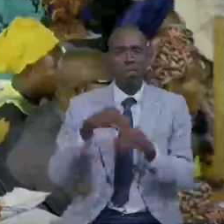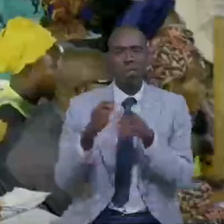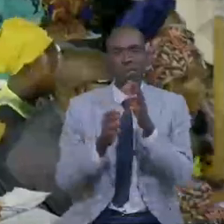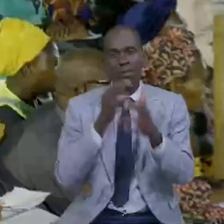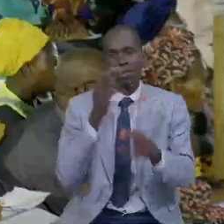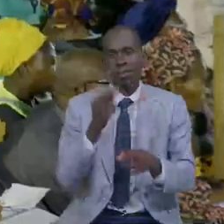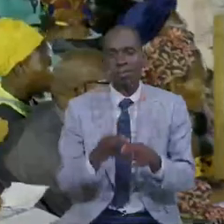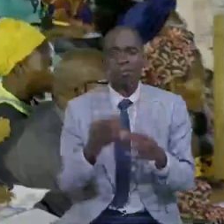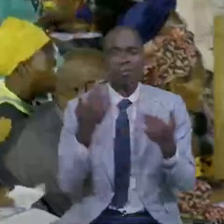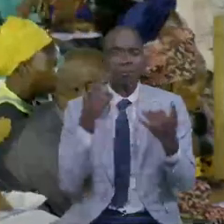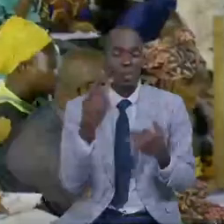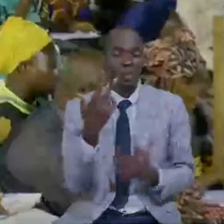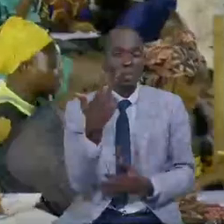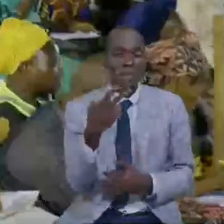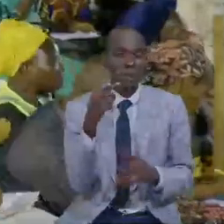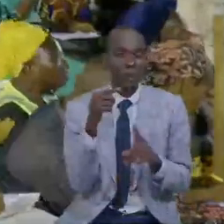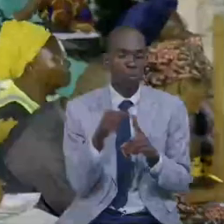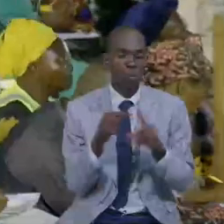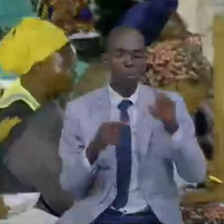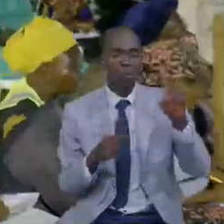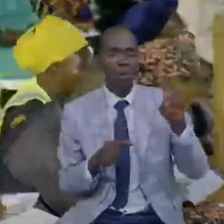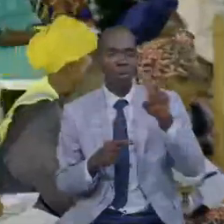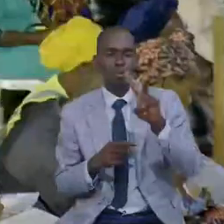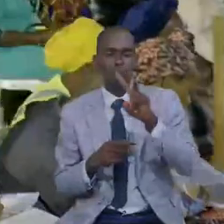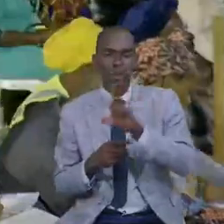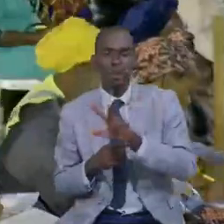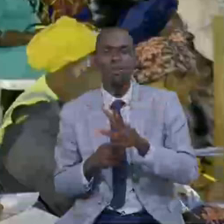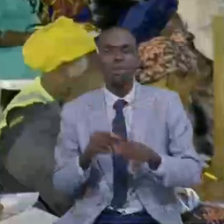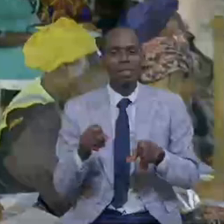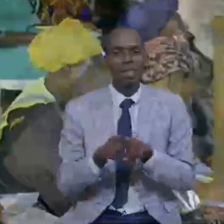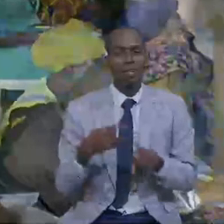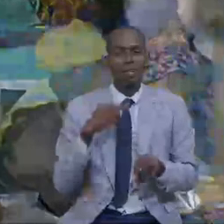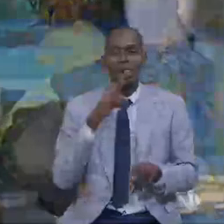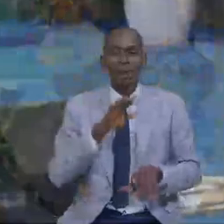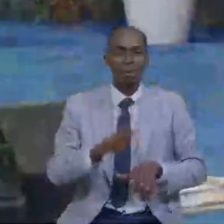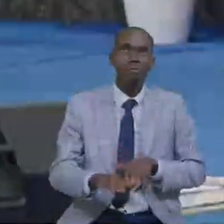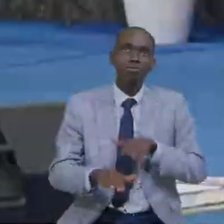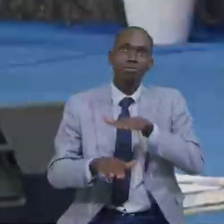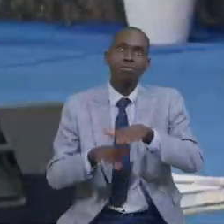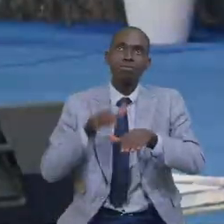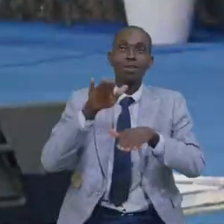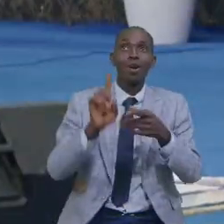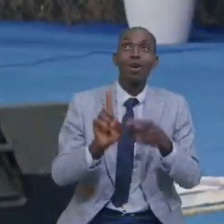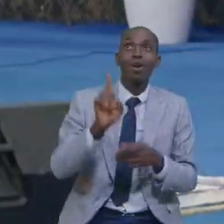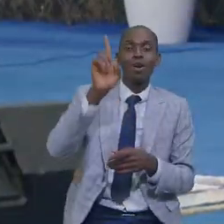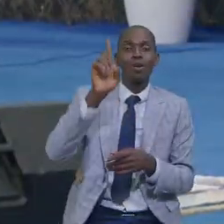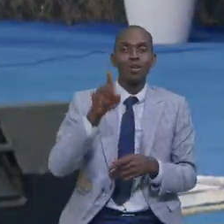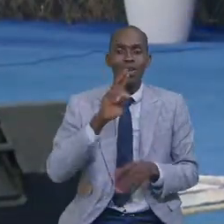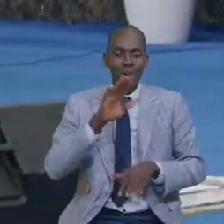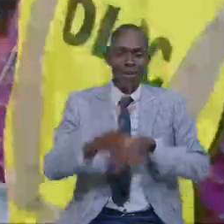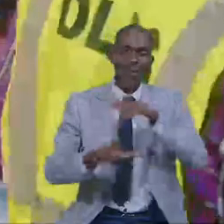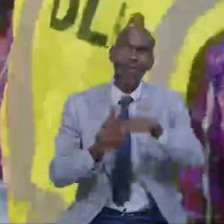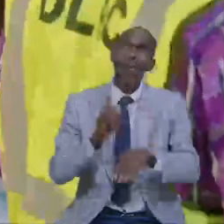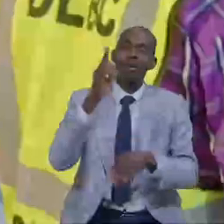Jésus voyons trois points 1 2 3 comme nous gravissons des escaliers